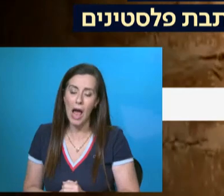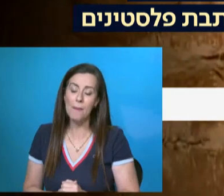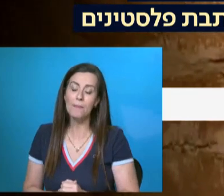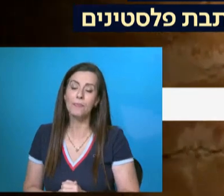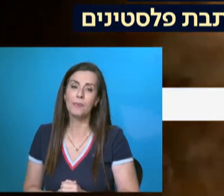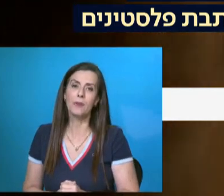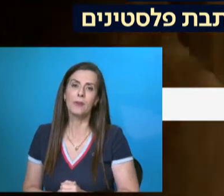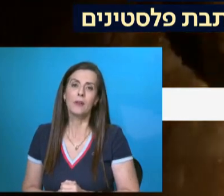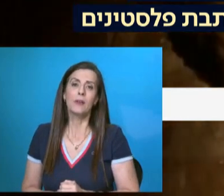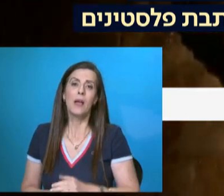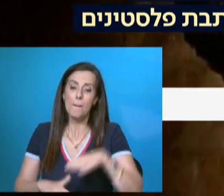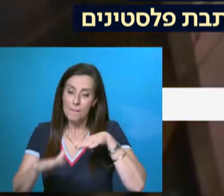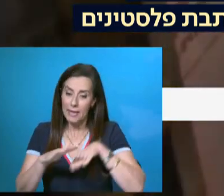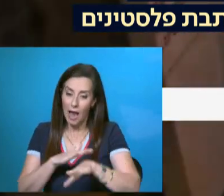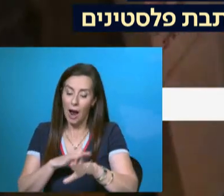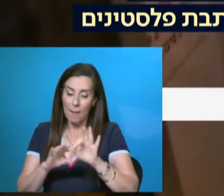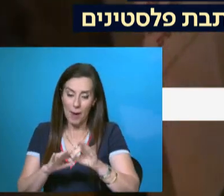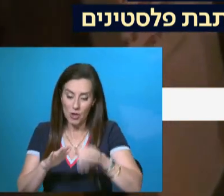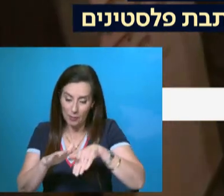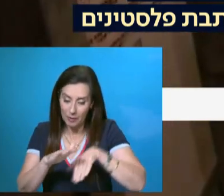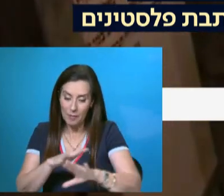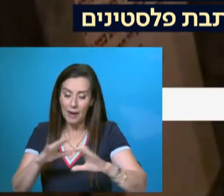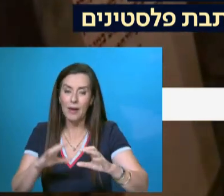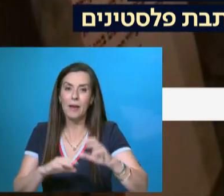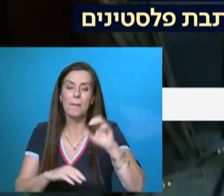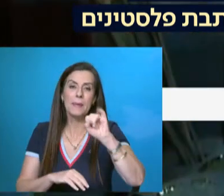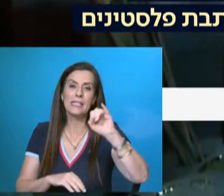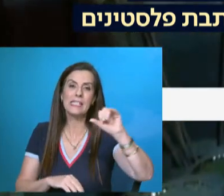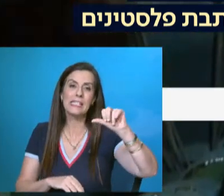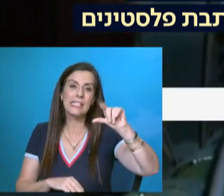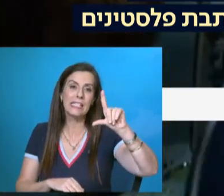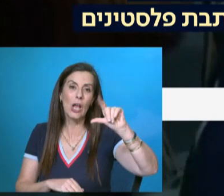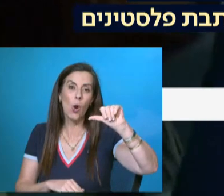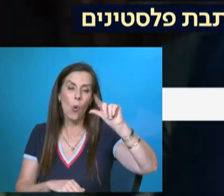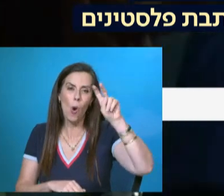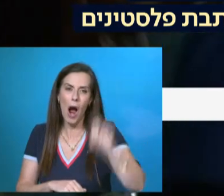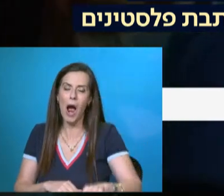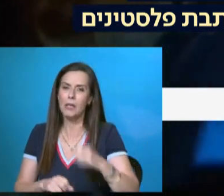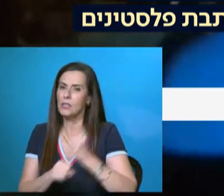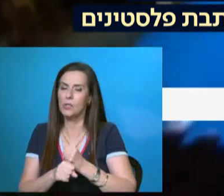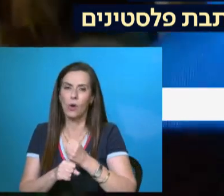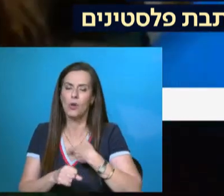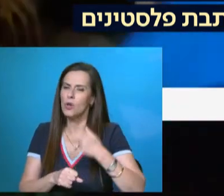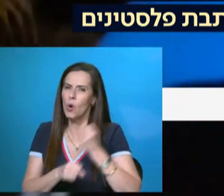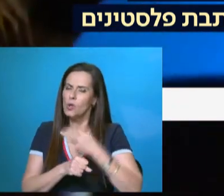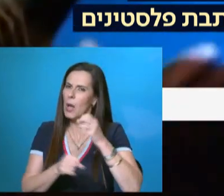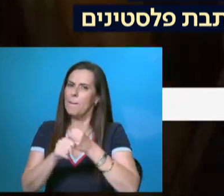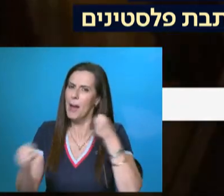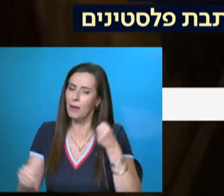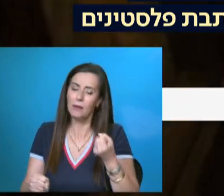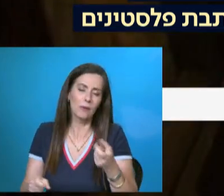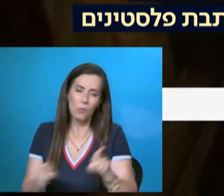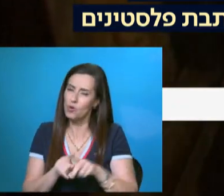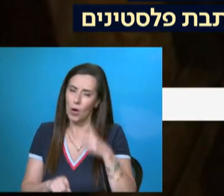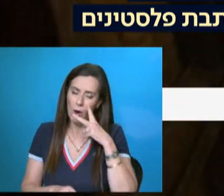כאמור מנהרה שנחפרת מתחת לכפר הפלסטיני סילואן, התושבים אומרים, זה גורם לפינוי בתים, זה מגביר יותר את המתיחות, וכמו שאנחנו רואים, גם